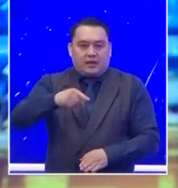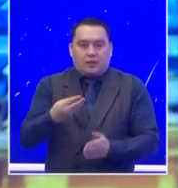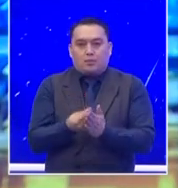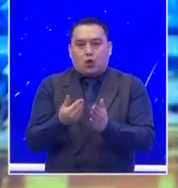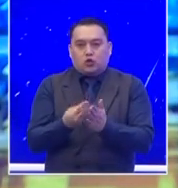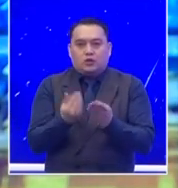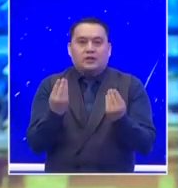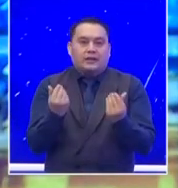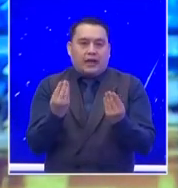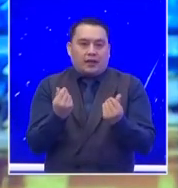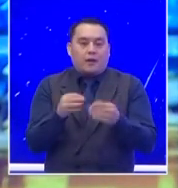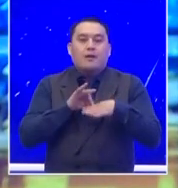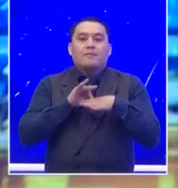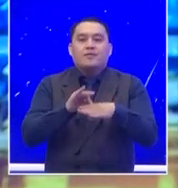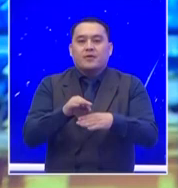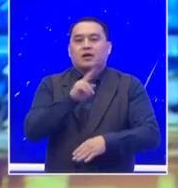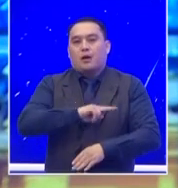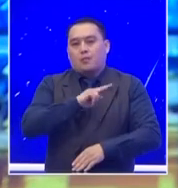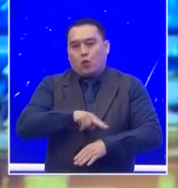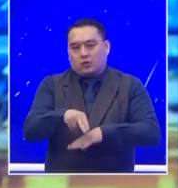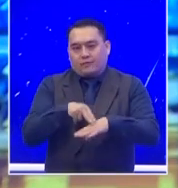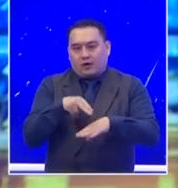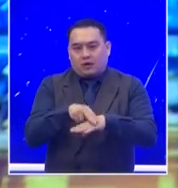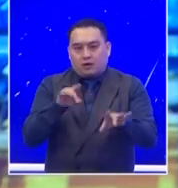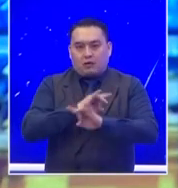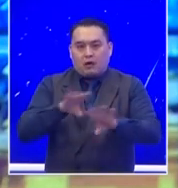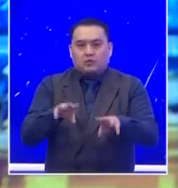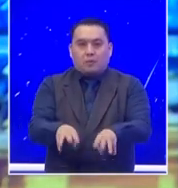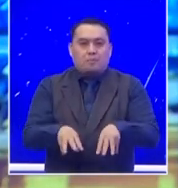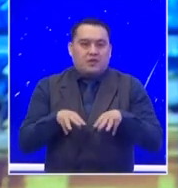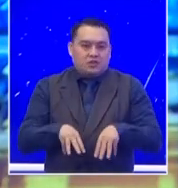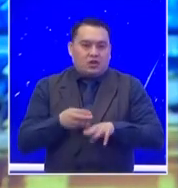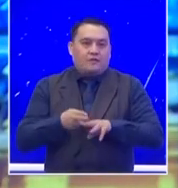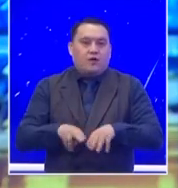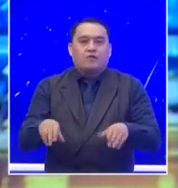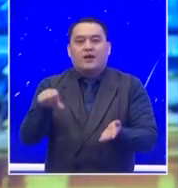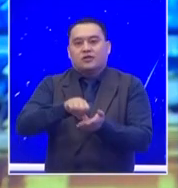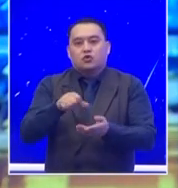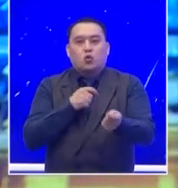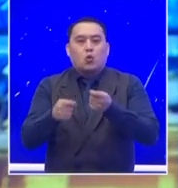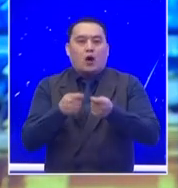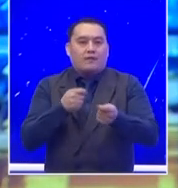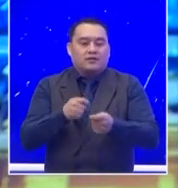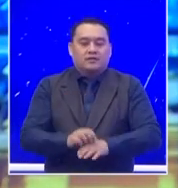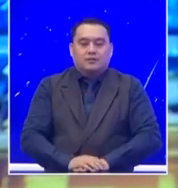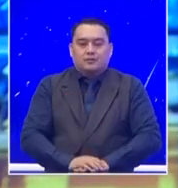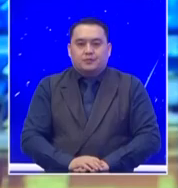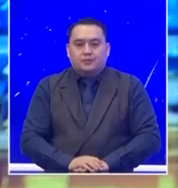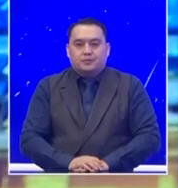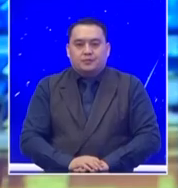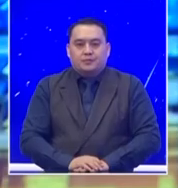бюджетных денег. О проводимых мерах в МВД рассказал глава ведомства Ерлан Тургумбаев, выступая на правительственном часе в Сенате парламента.